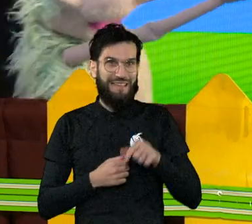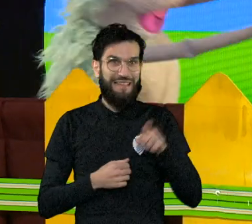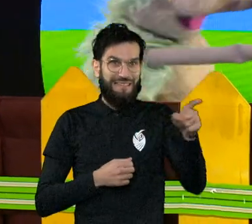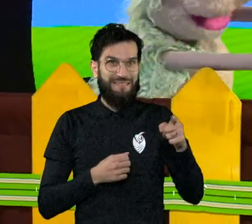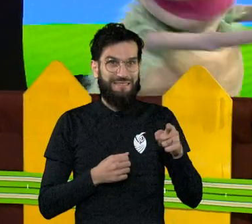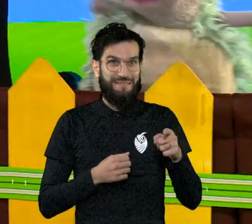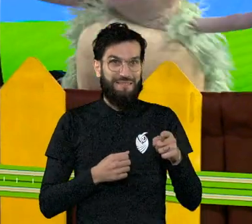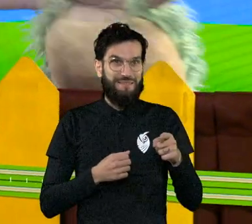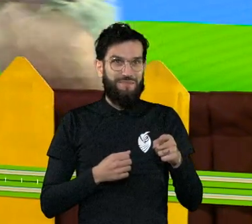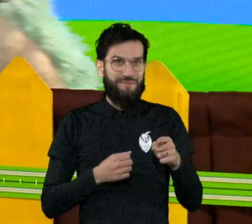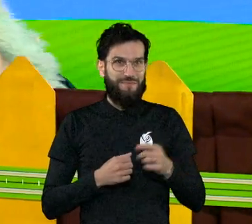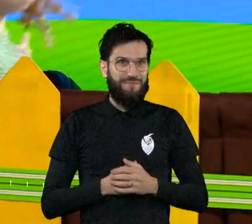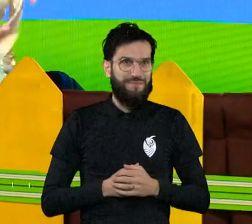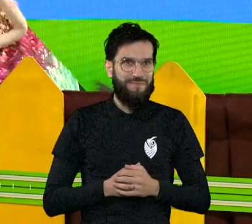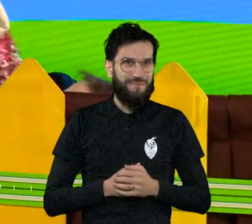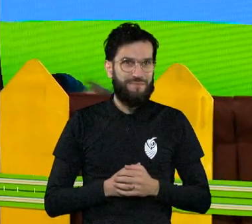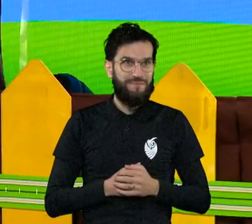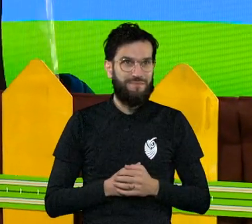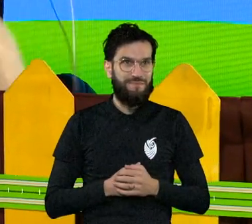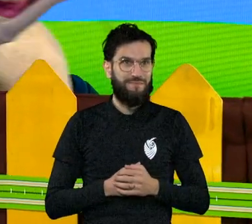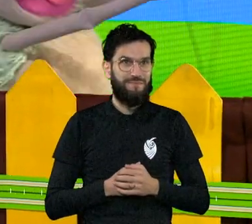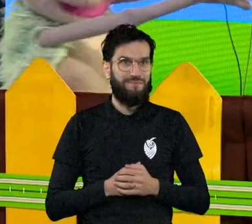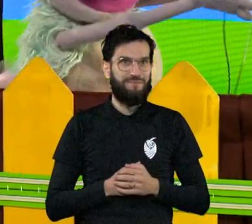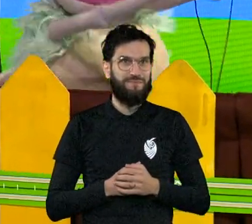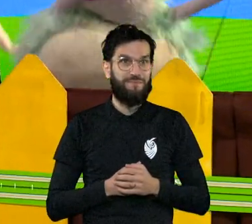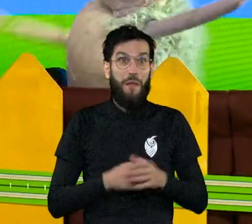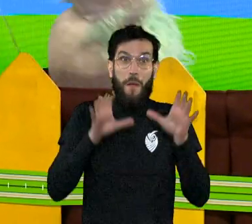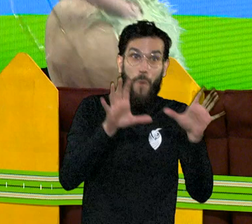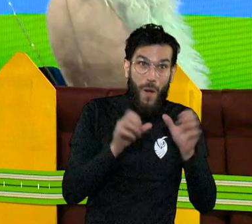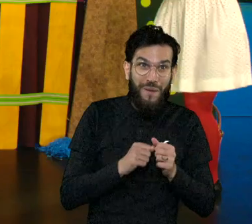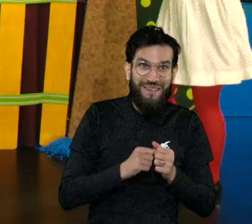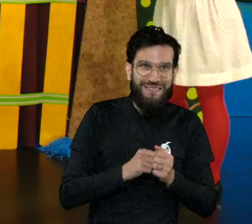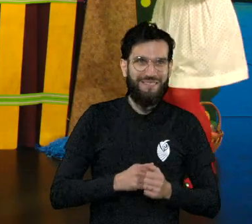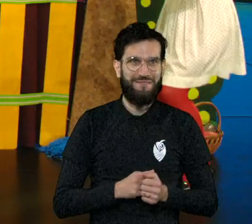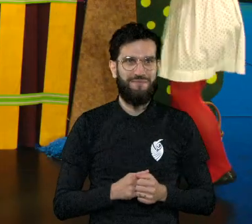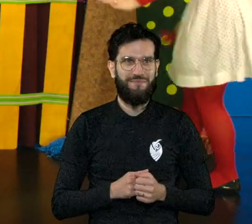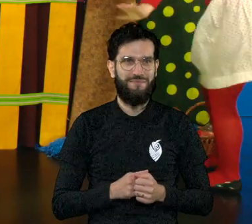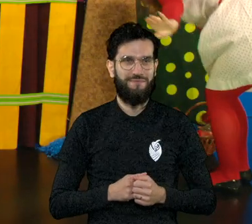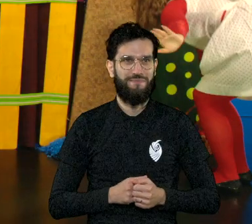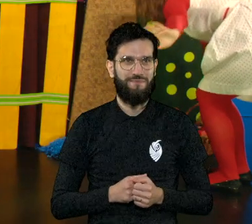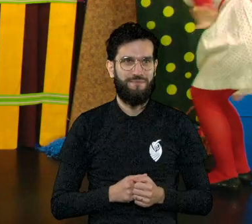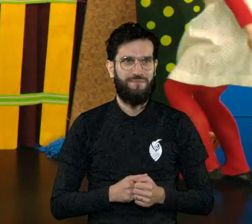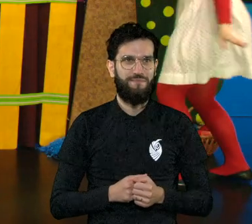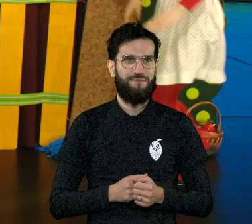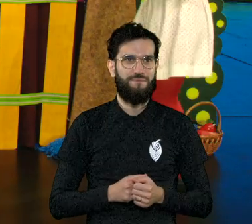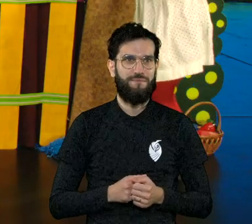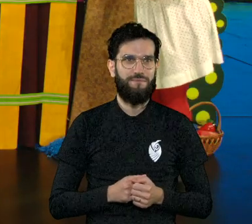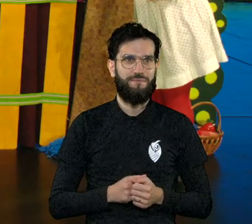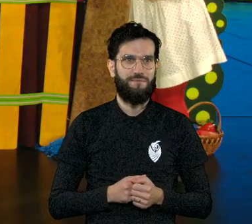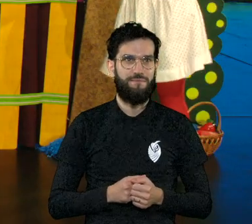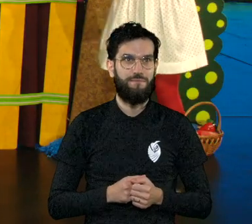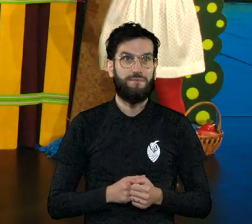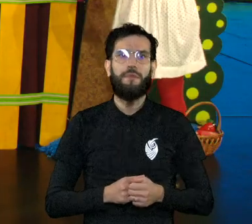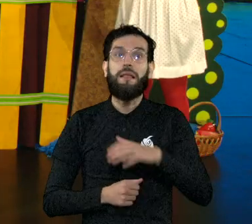naháňaš. A buh, mňau. A buh, mňau.